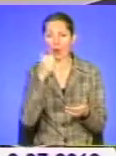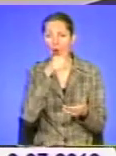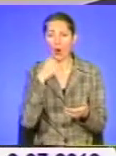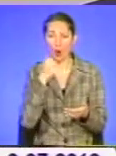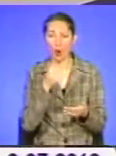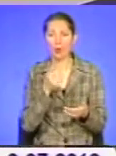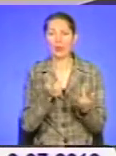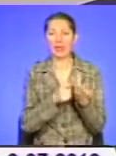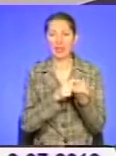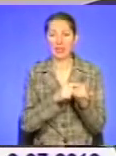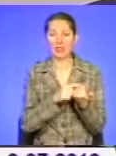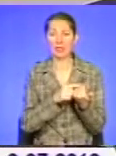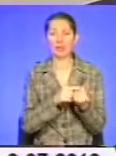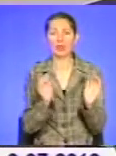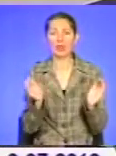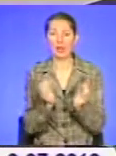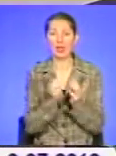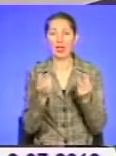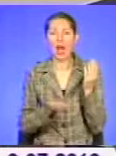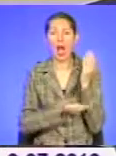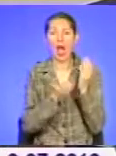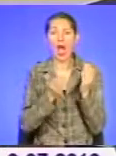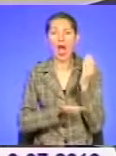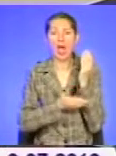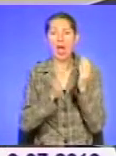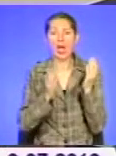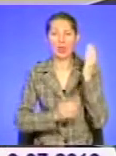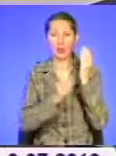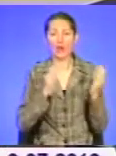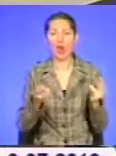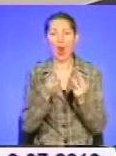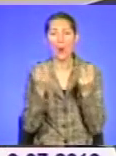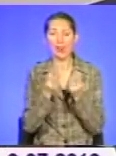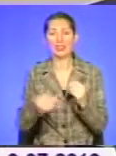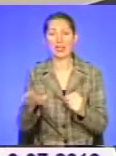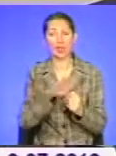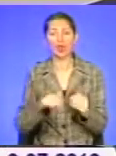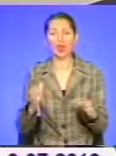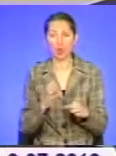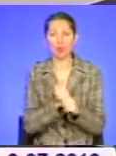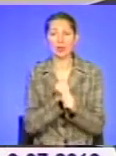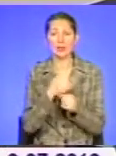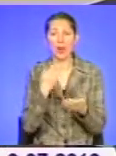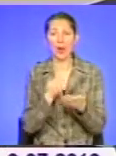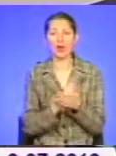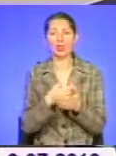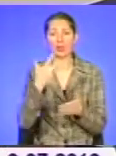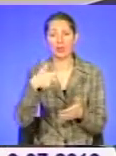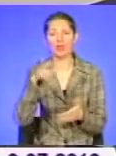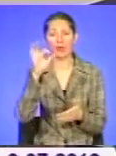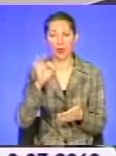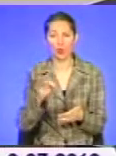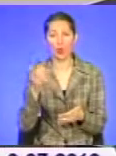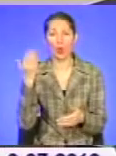кількість невеликих лісових пожеж на території скоротилося майже на 30%.